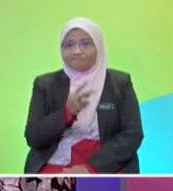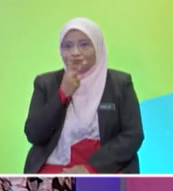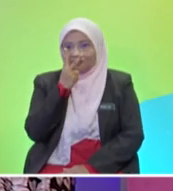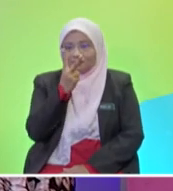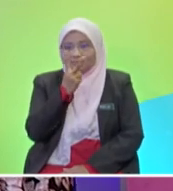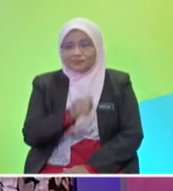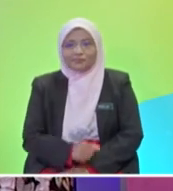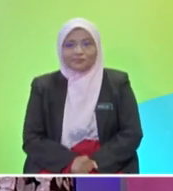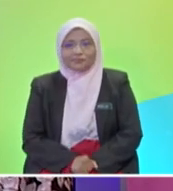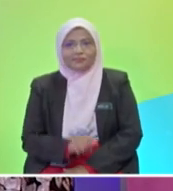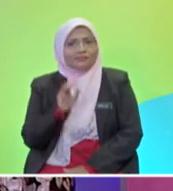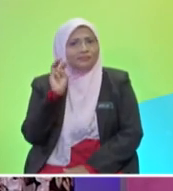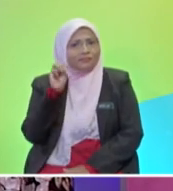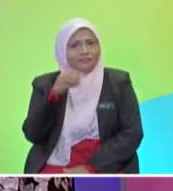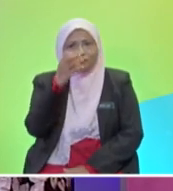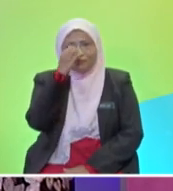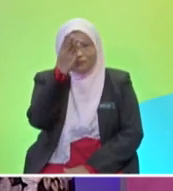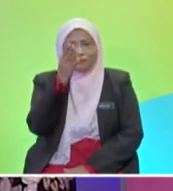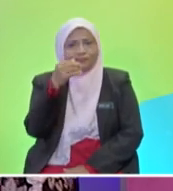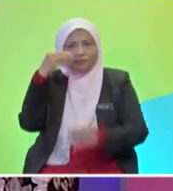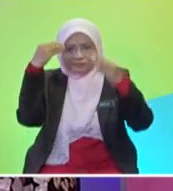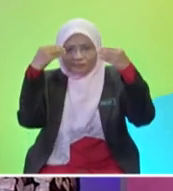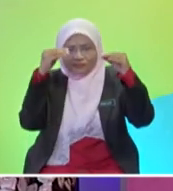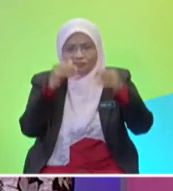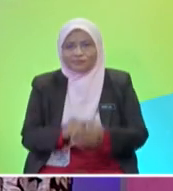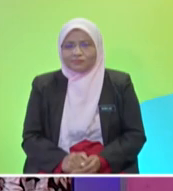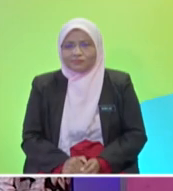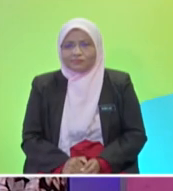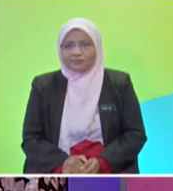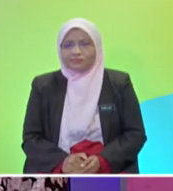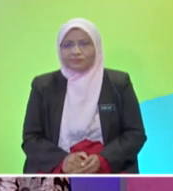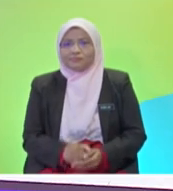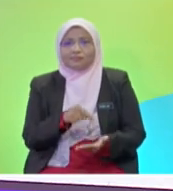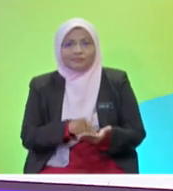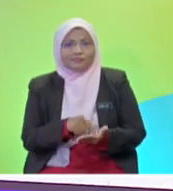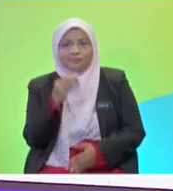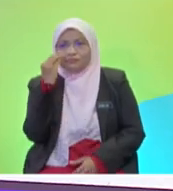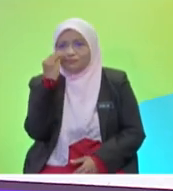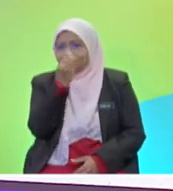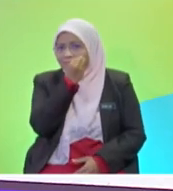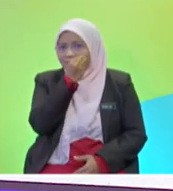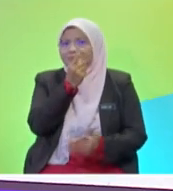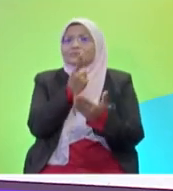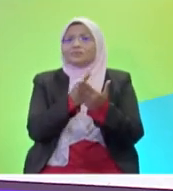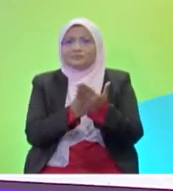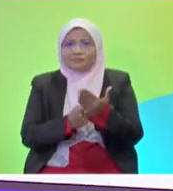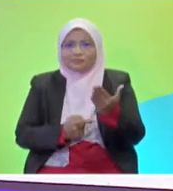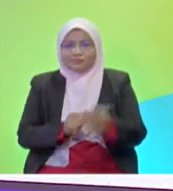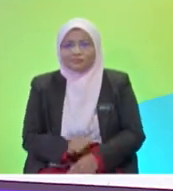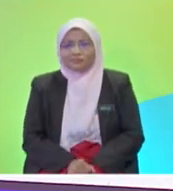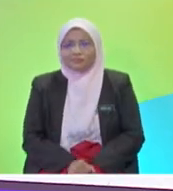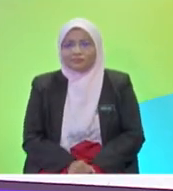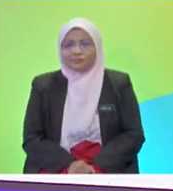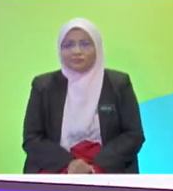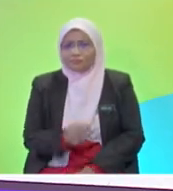bagi tahu cikgu, pokok bunga saya ni, pokok bunga cikgu ni bunga apa? Ini kan cikgu, bunga dia macam besar